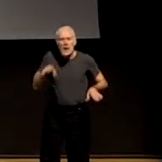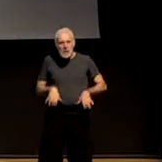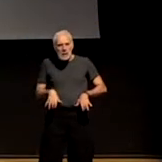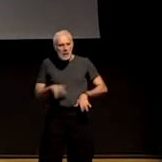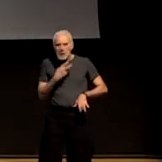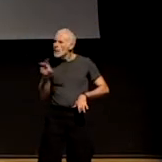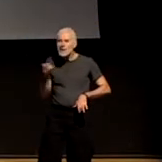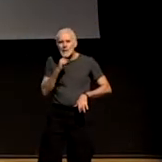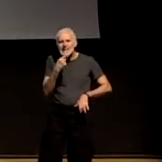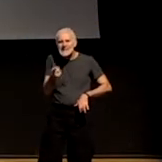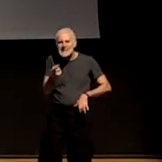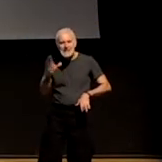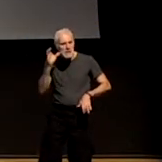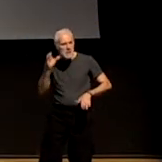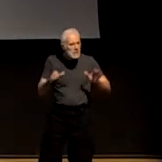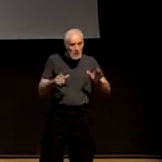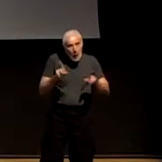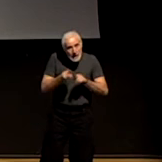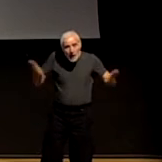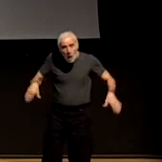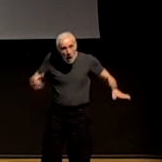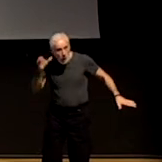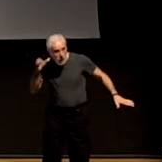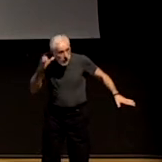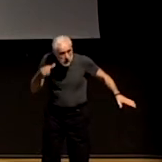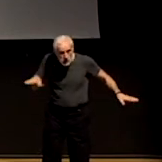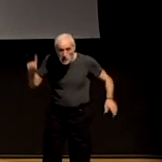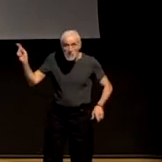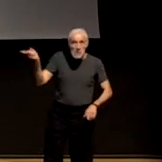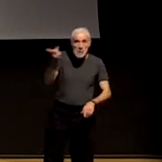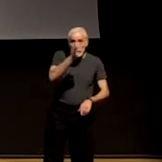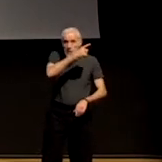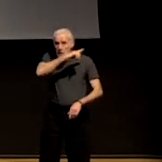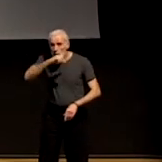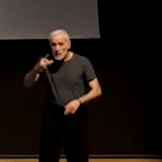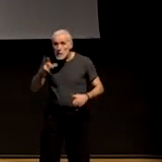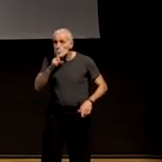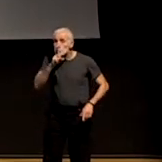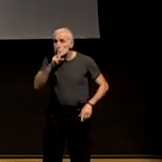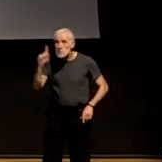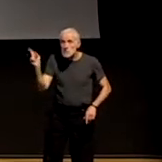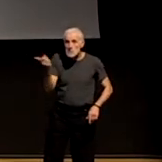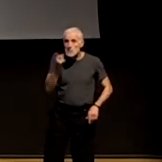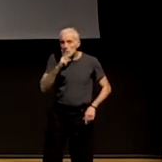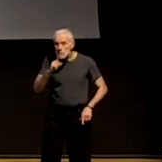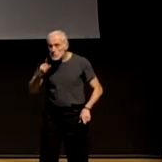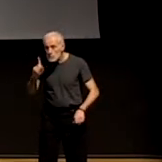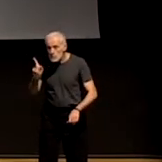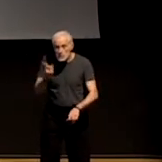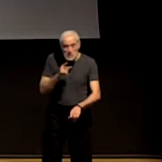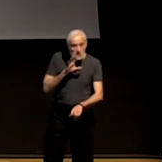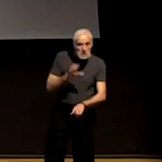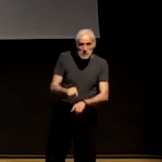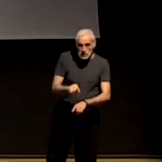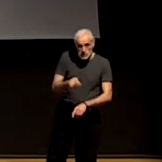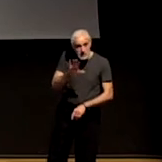là vous avez une chouette effraie par exemple qui est qui est dessiné représenter je sais pas si vous avez déjà vu une chouette effraie chasser au dessus d'un champ c'est